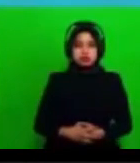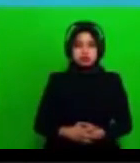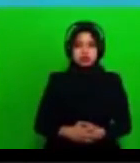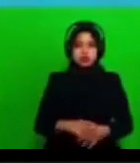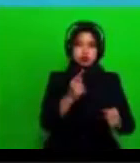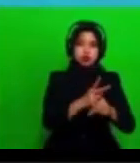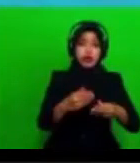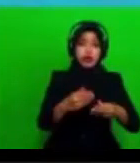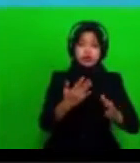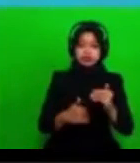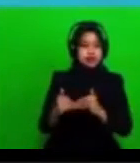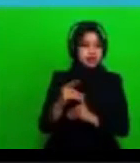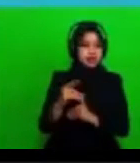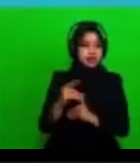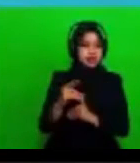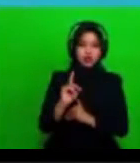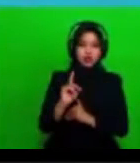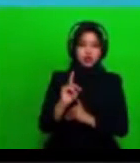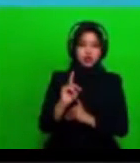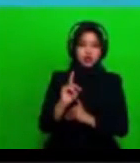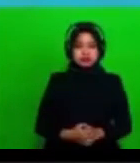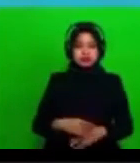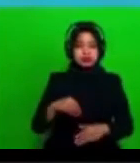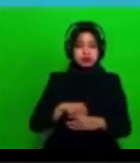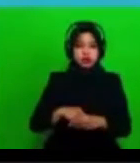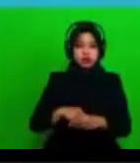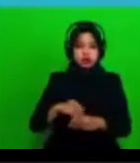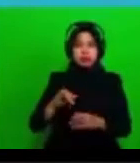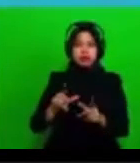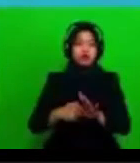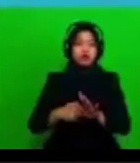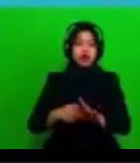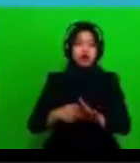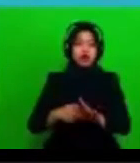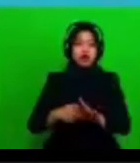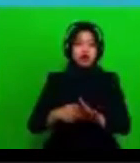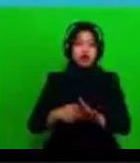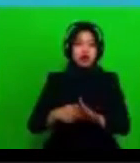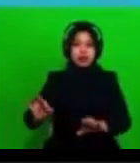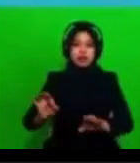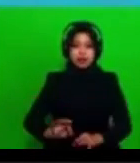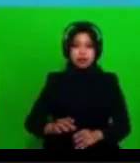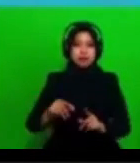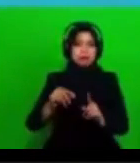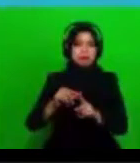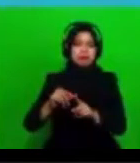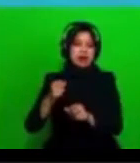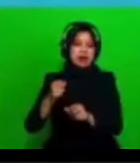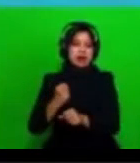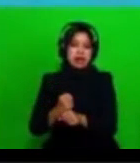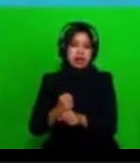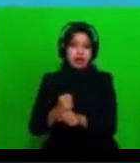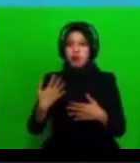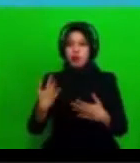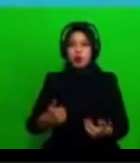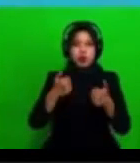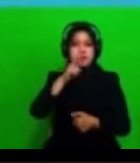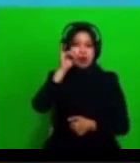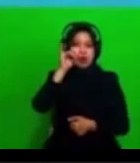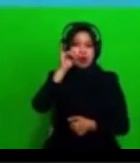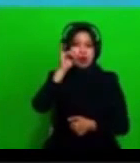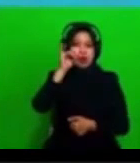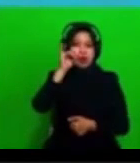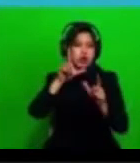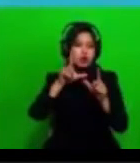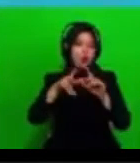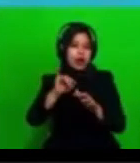Meningkatkan kualitas guru, ya ini sekali lagi Mas Iwan lagi ya, Pak Iwan, melalui transformasi pendidikan profesi guru PPG. Wah, ini terobosannya Pak